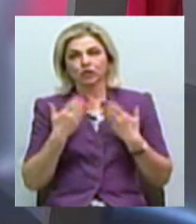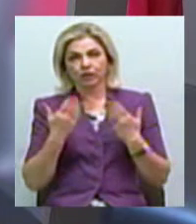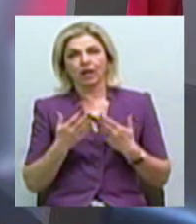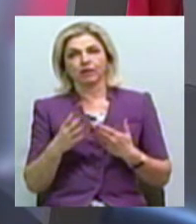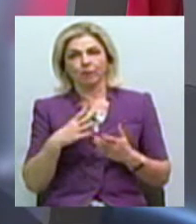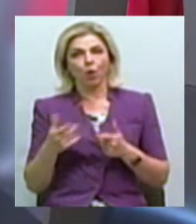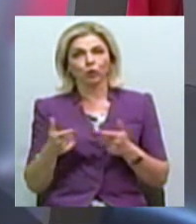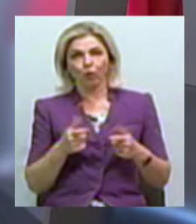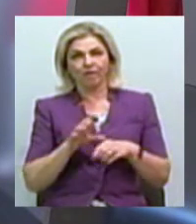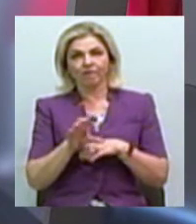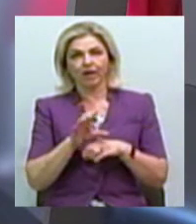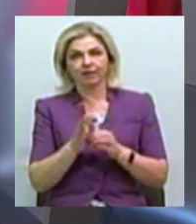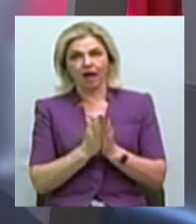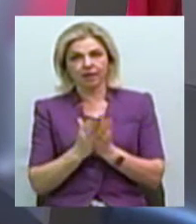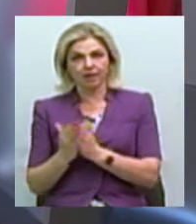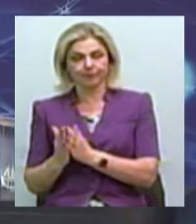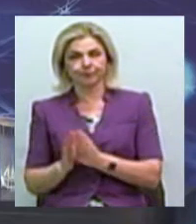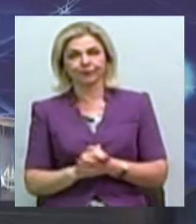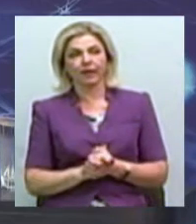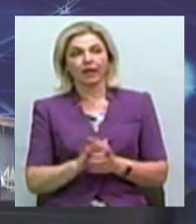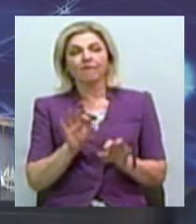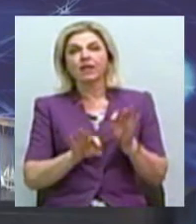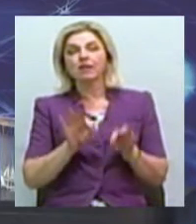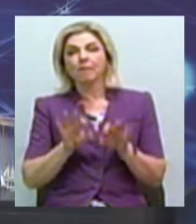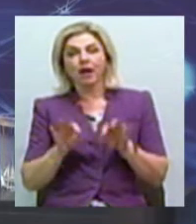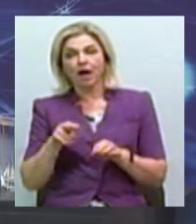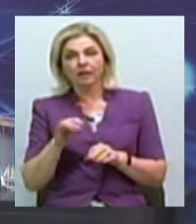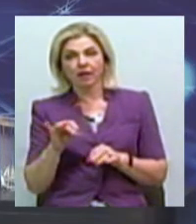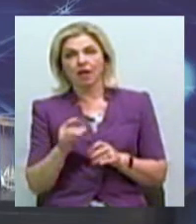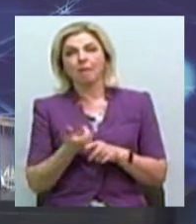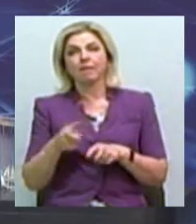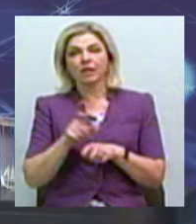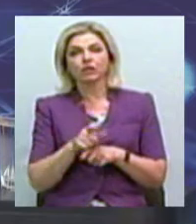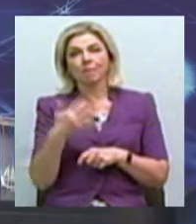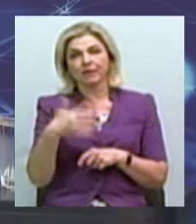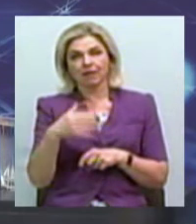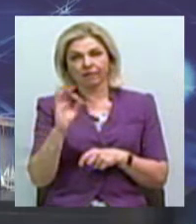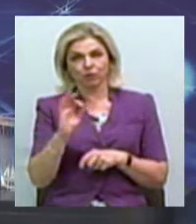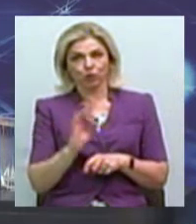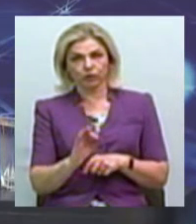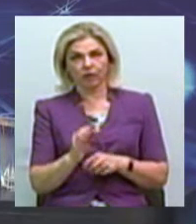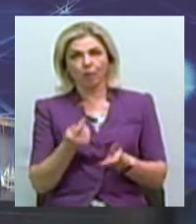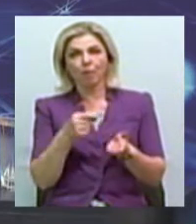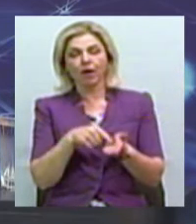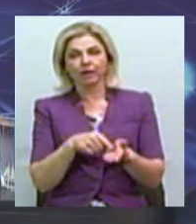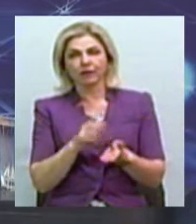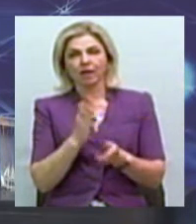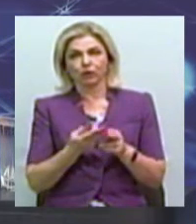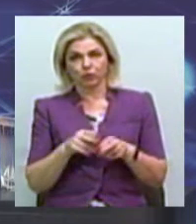видання. І відібрали більше, ніж 50%, потрапили до